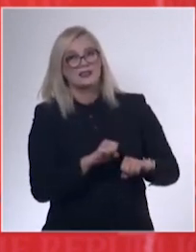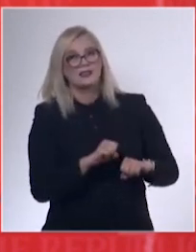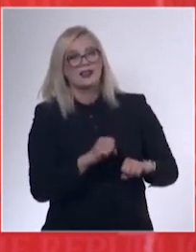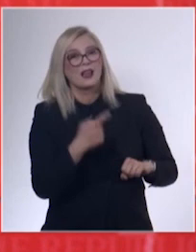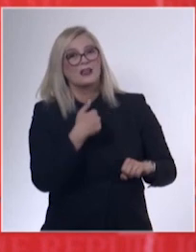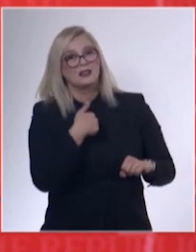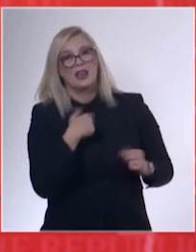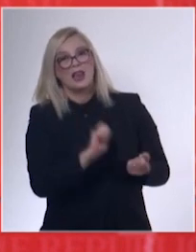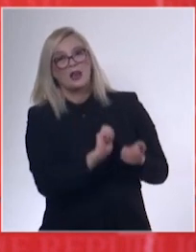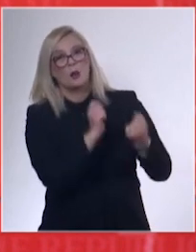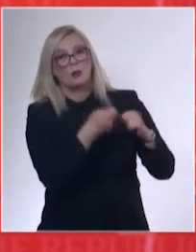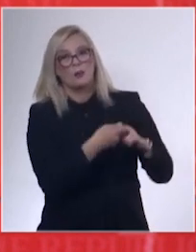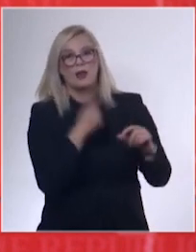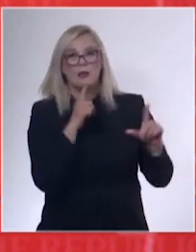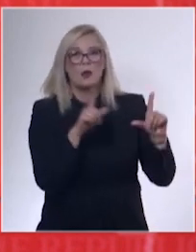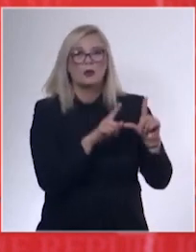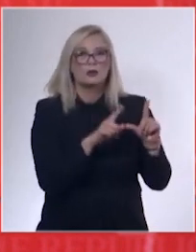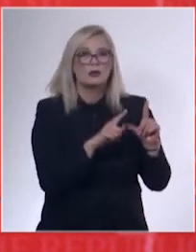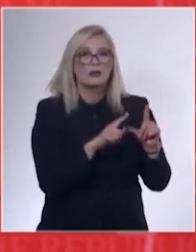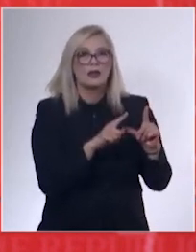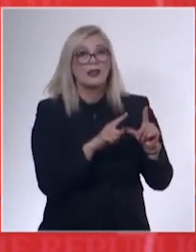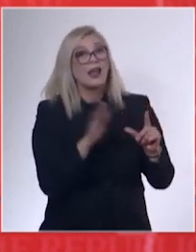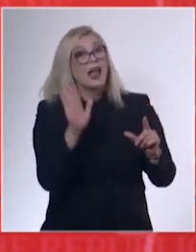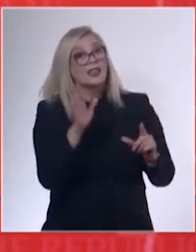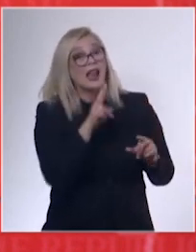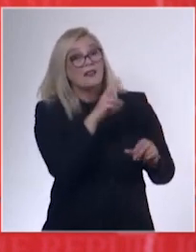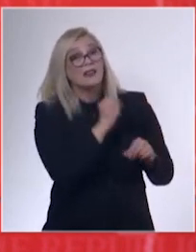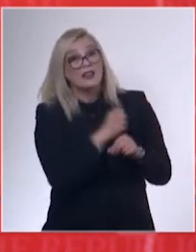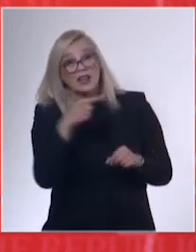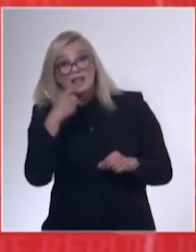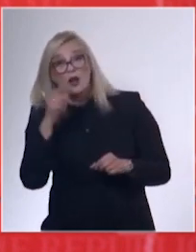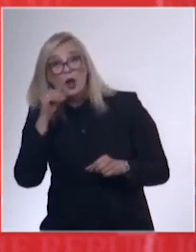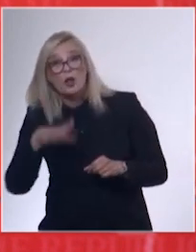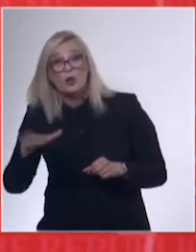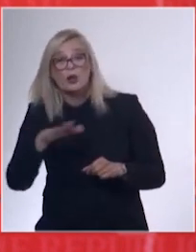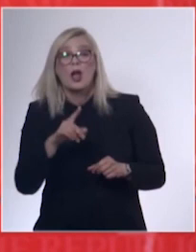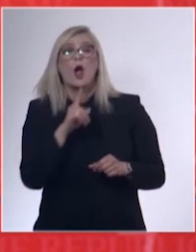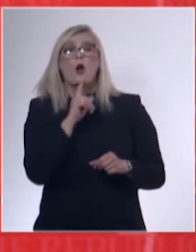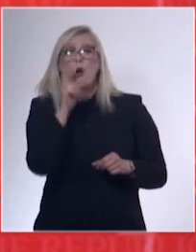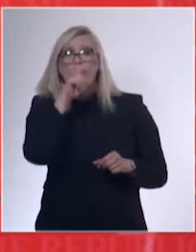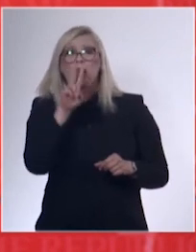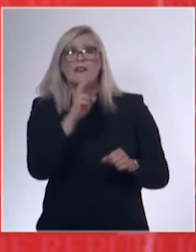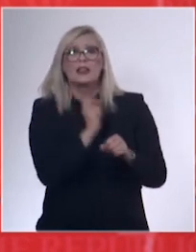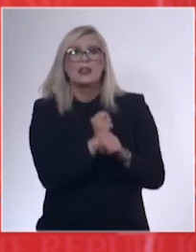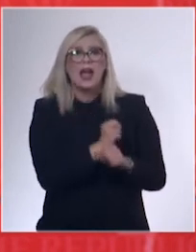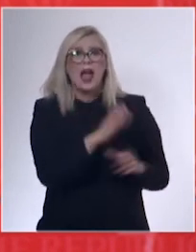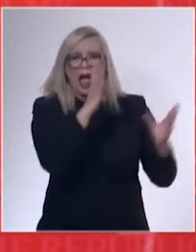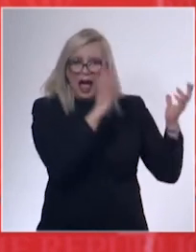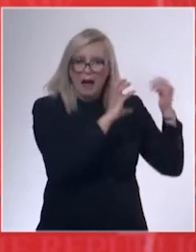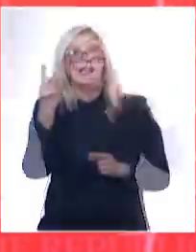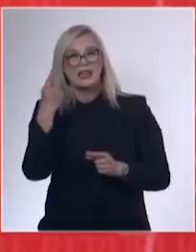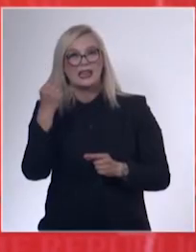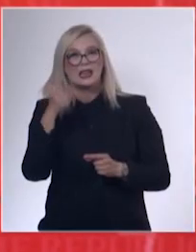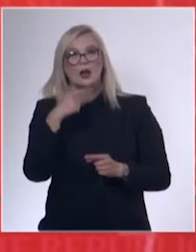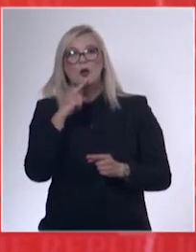ќе го промениме уставот, ќе го каже и пред народот. Односно, дали ги лажат амбасадите или го лажат